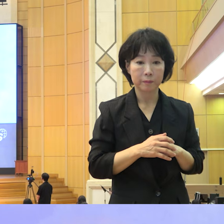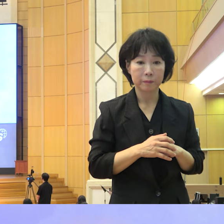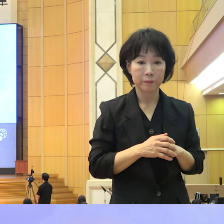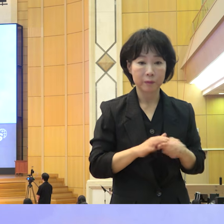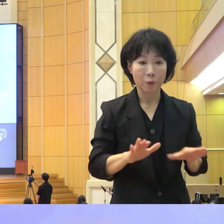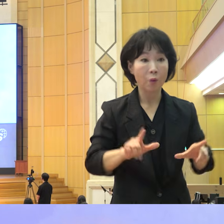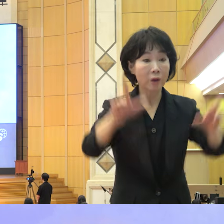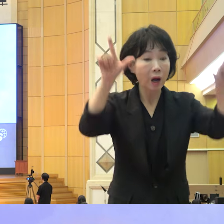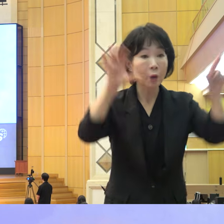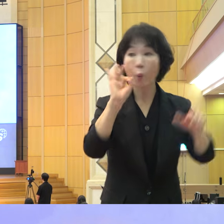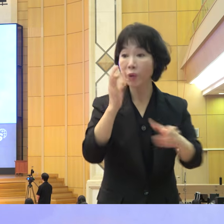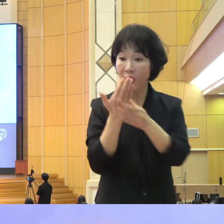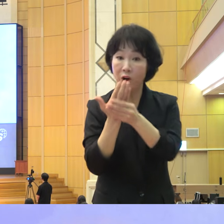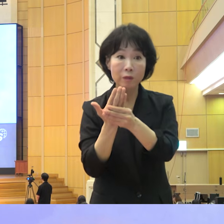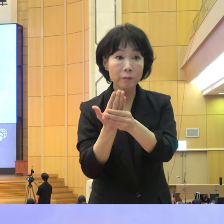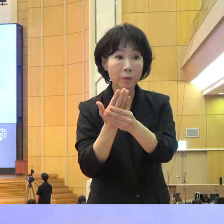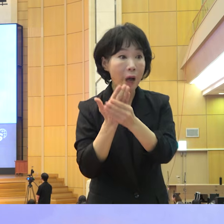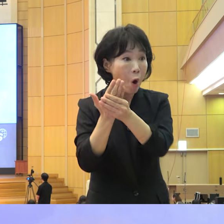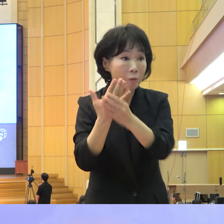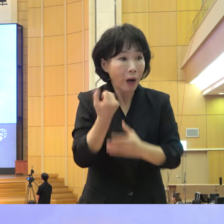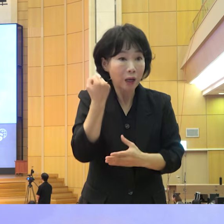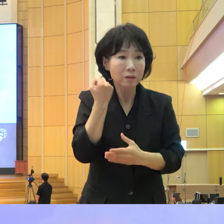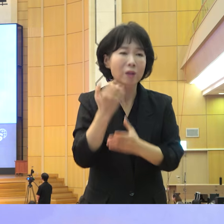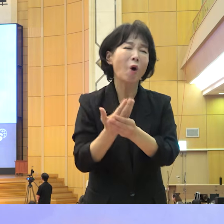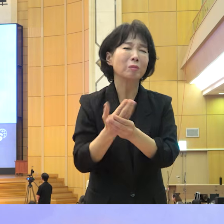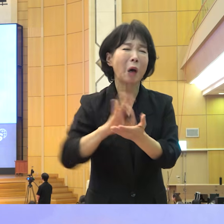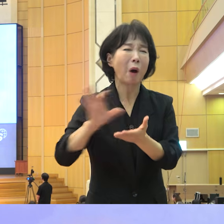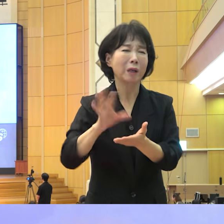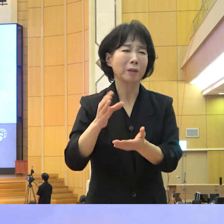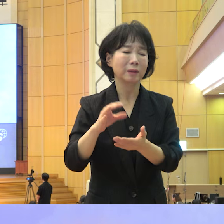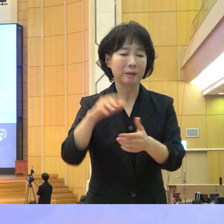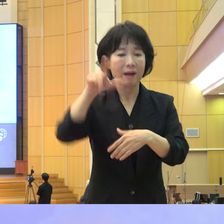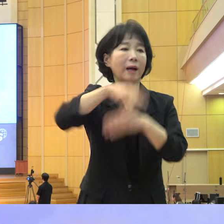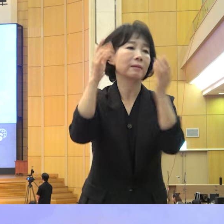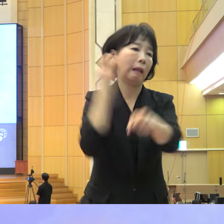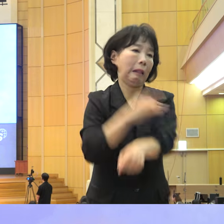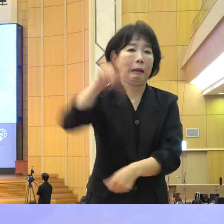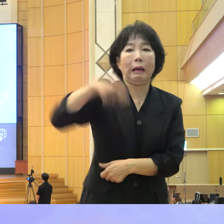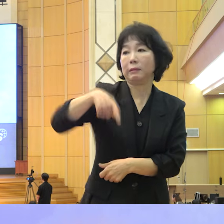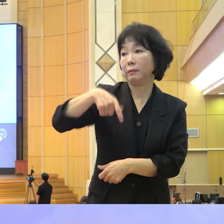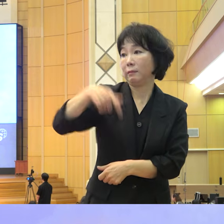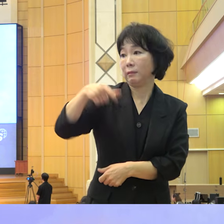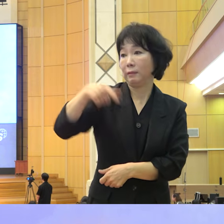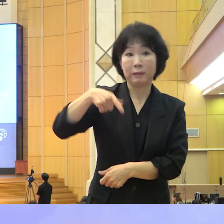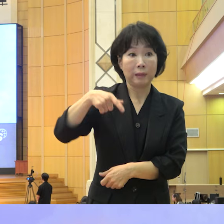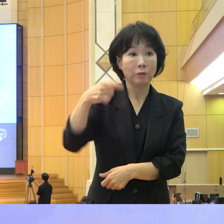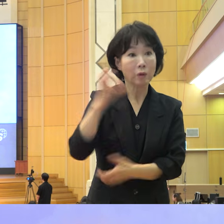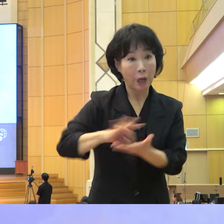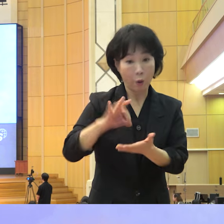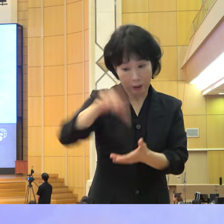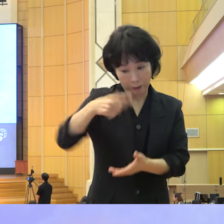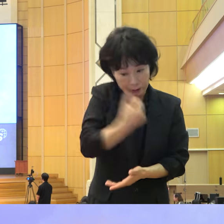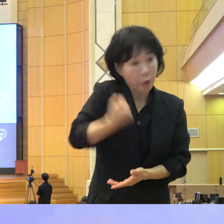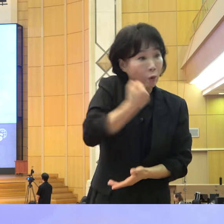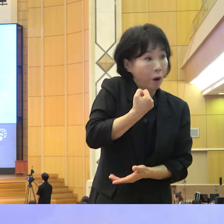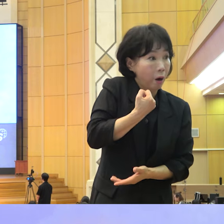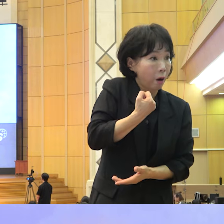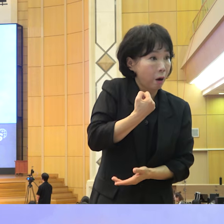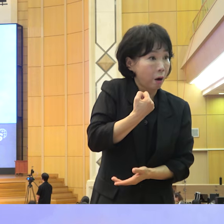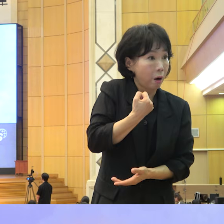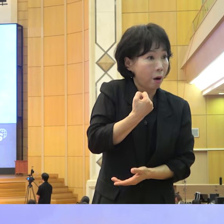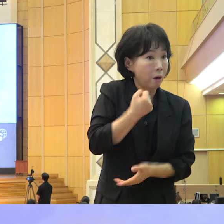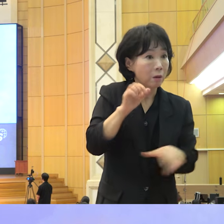동전 하나 갖고 다니는 사람 별로 없어요. 다 카드 사용하지. 그러나 현재로 아직까지는